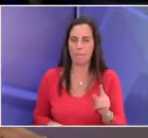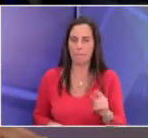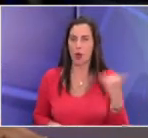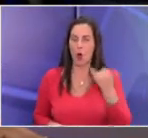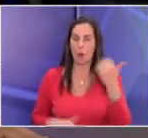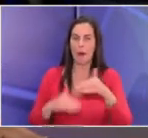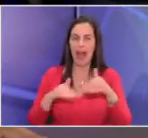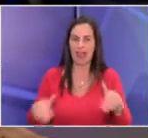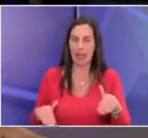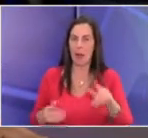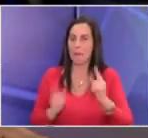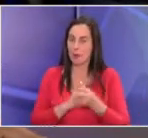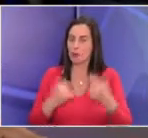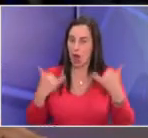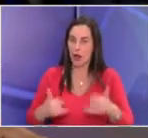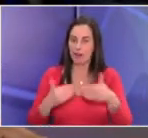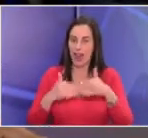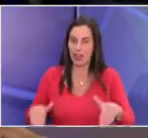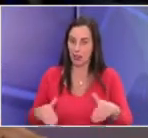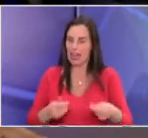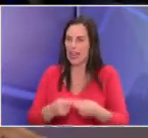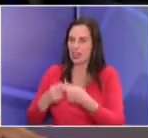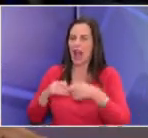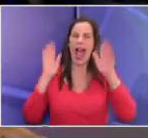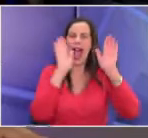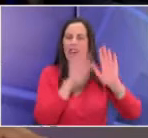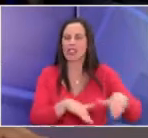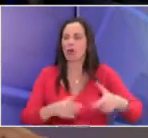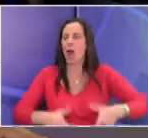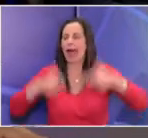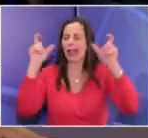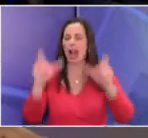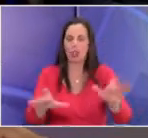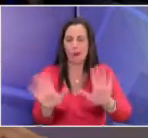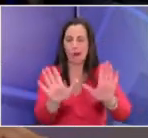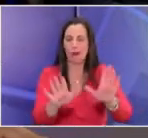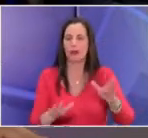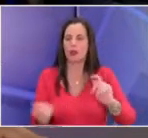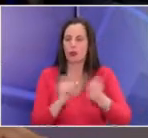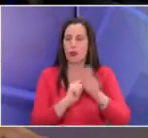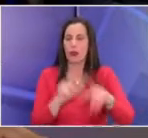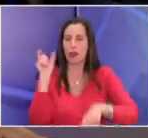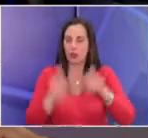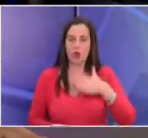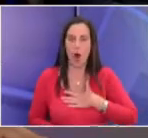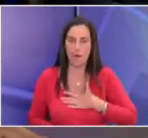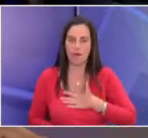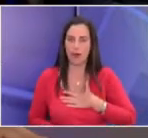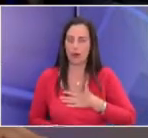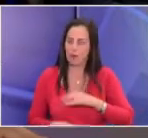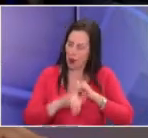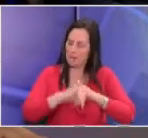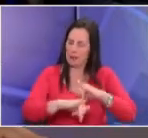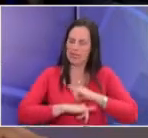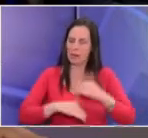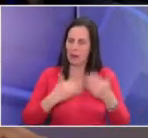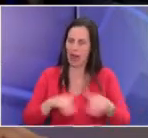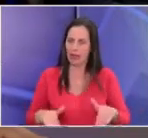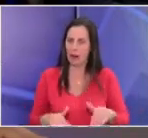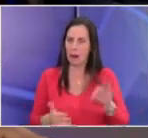לא מגביל אתכם בנושאים, אתם יכולים לשאול על מה שאתם רוצים. תתקשרו למערכות שלכם, הם יזרימו לכם